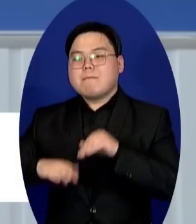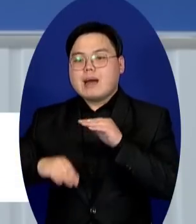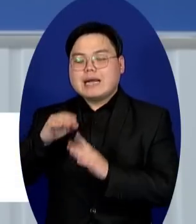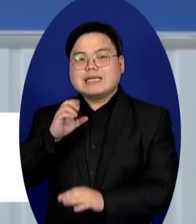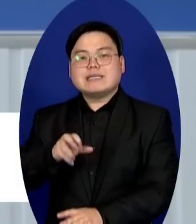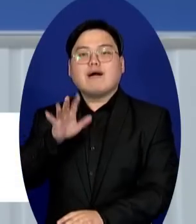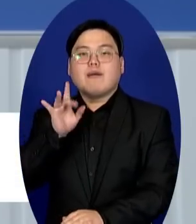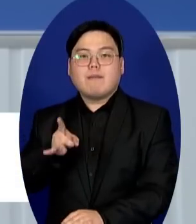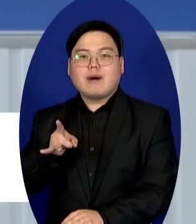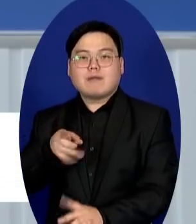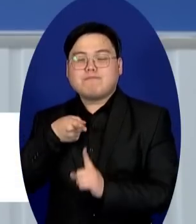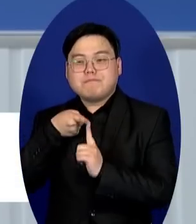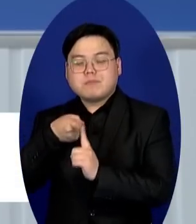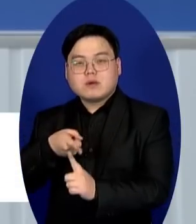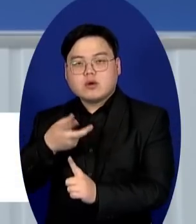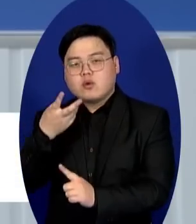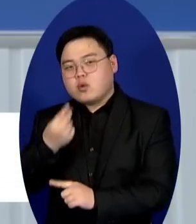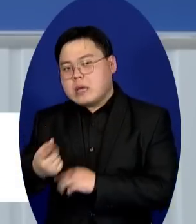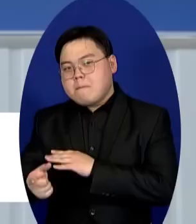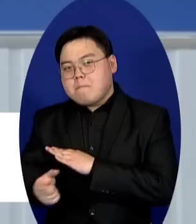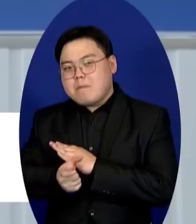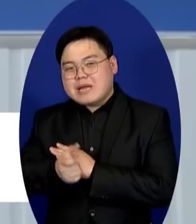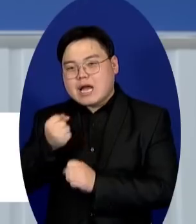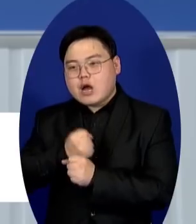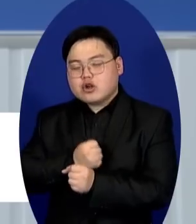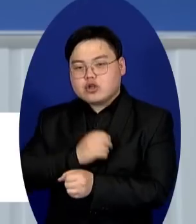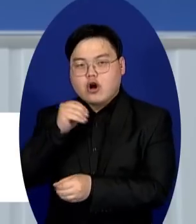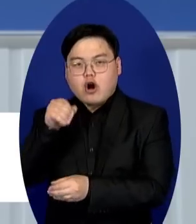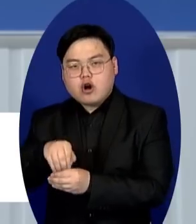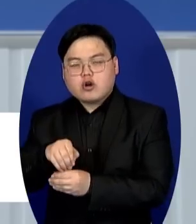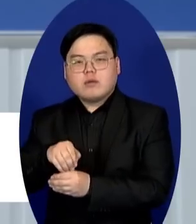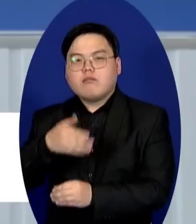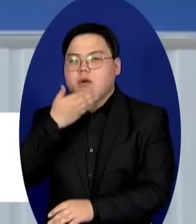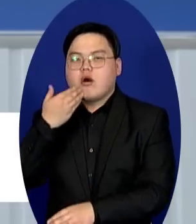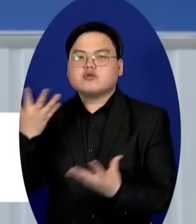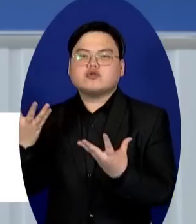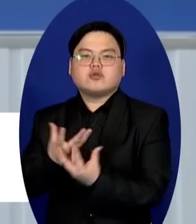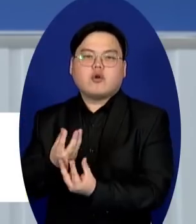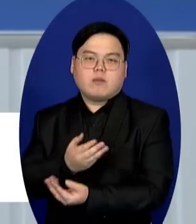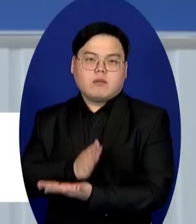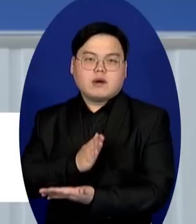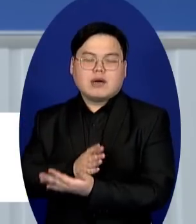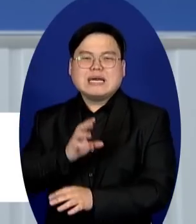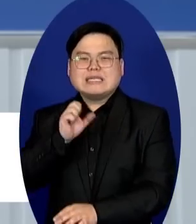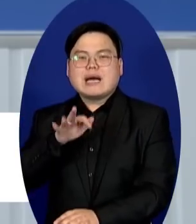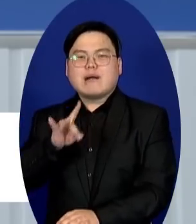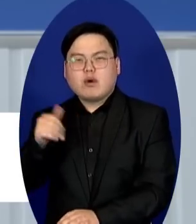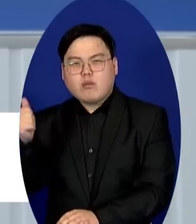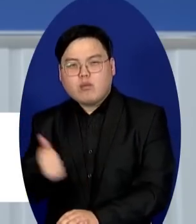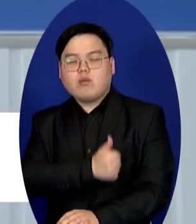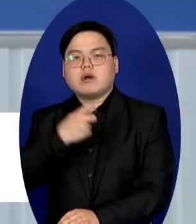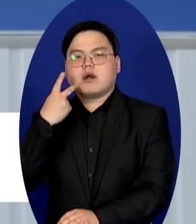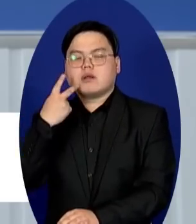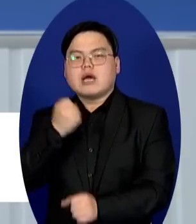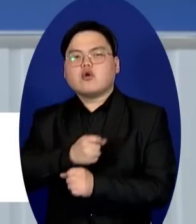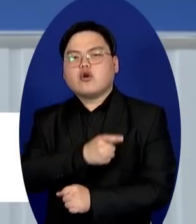салбар. Тэгэхэд яг мэрэгчлэлийн мэрэгчлэлийн ажилтны нөөцлөл ерөнхийдөө хомсдолтой байгаа. Энэ бол ер нь салбар бүртэл ерөнхийдөө гараад байгаа юм